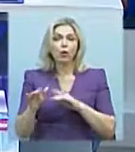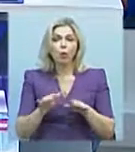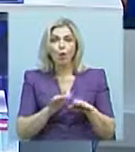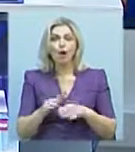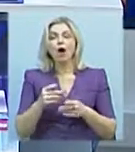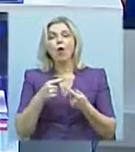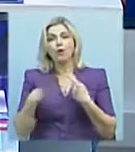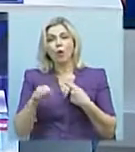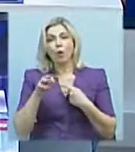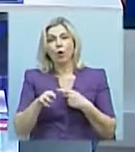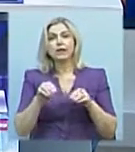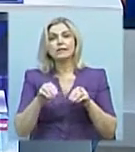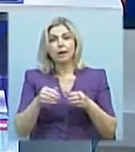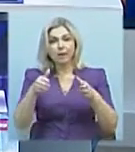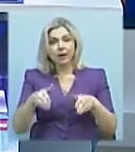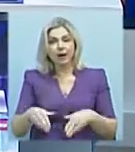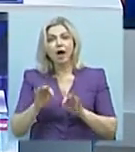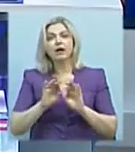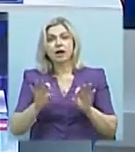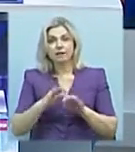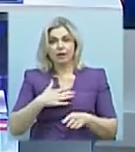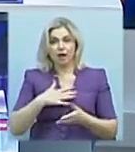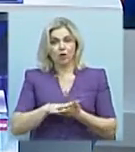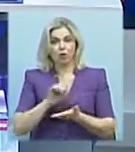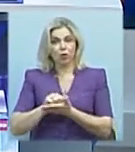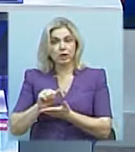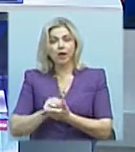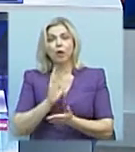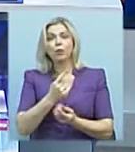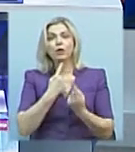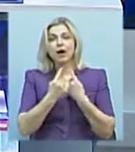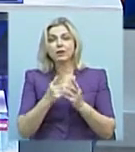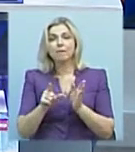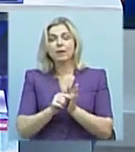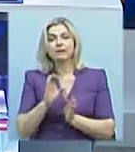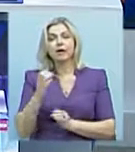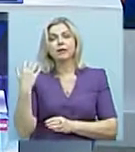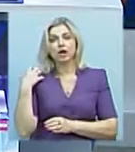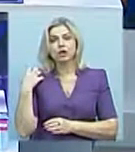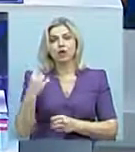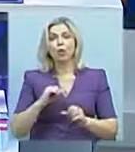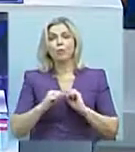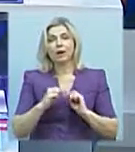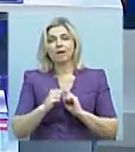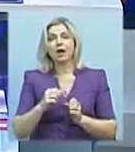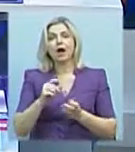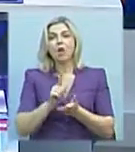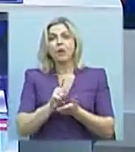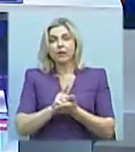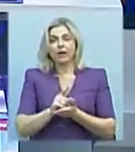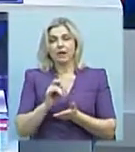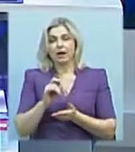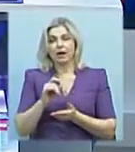від земельної ділянки. Про це ведуча програми Ене Тарашевська говоритиме з начальником управління податків і зборів з фізичних